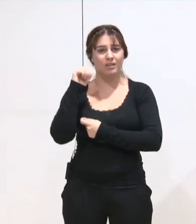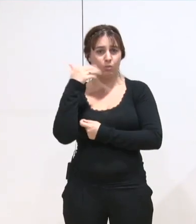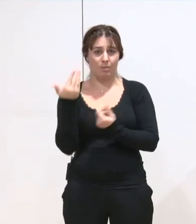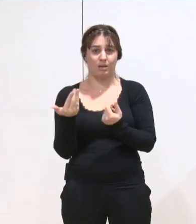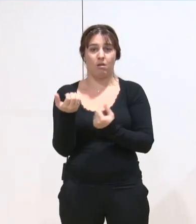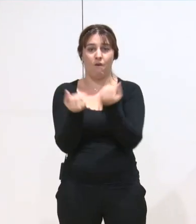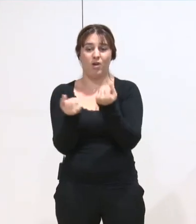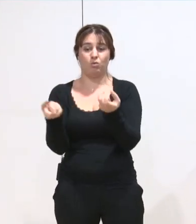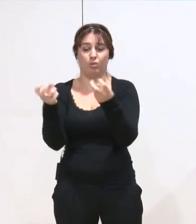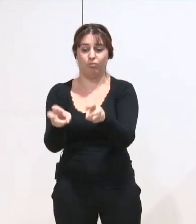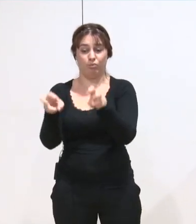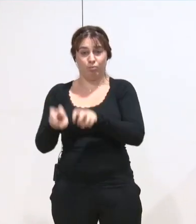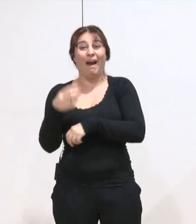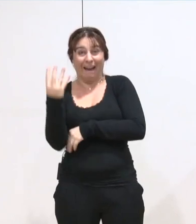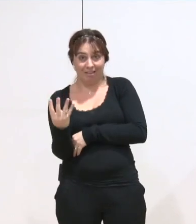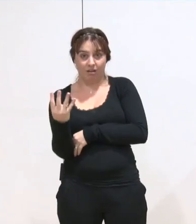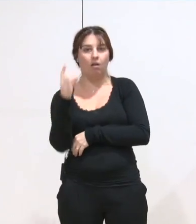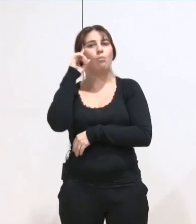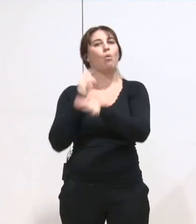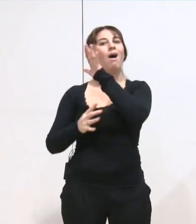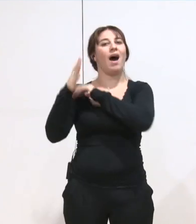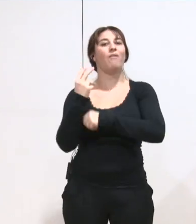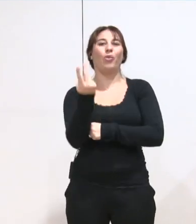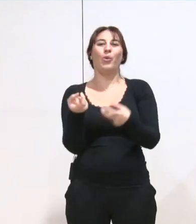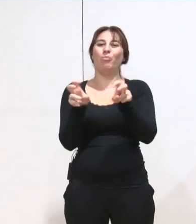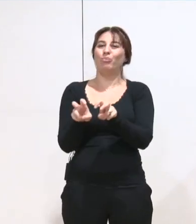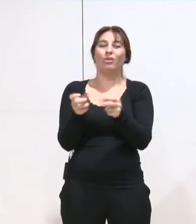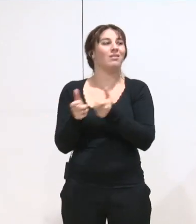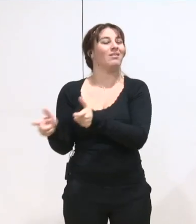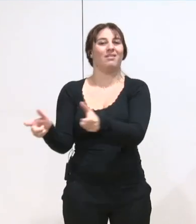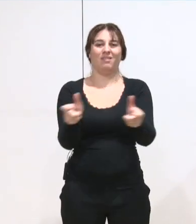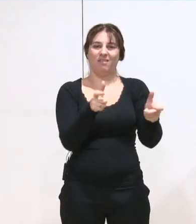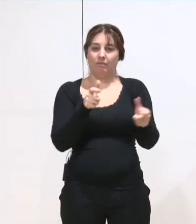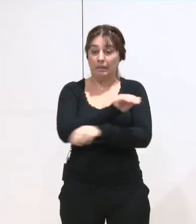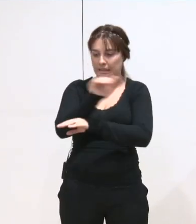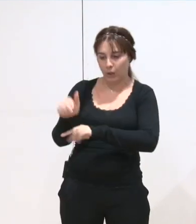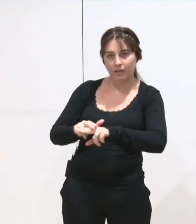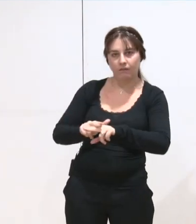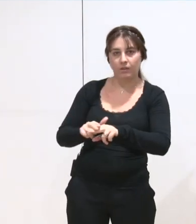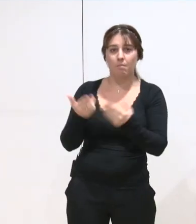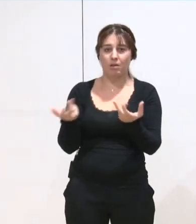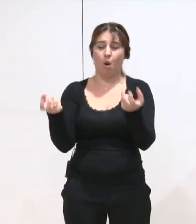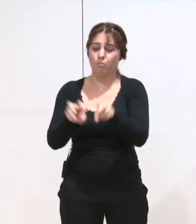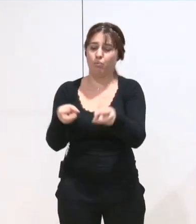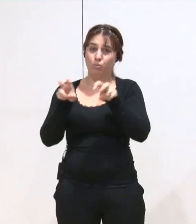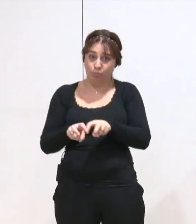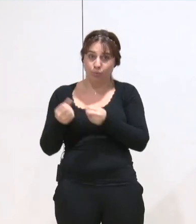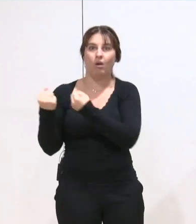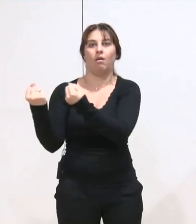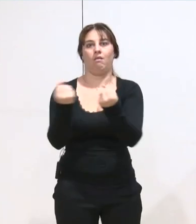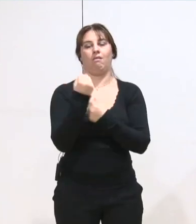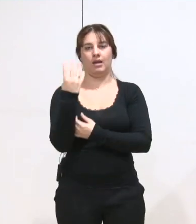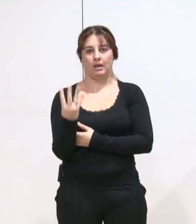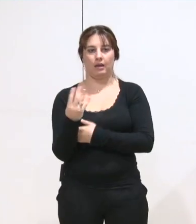4, car par 2, ils n'étaient plus en sécurité. Une telle organisation, la simple tranquillité